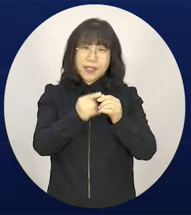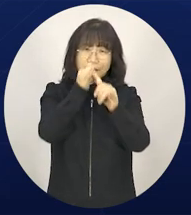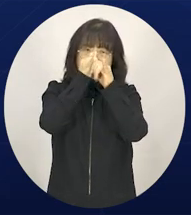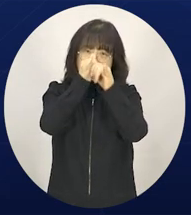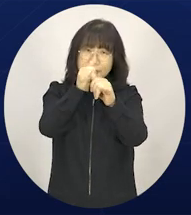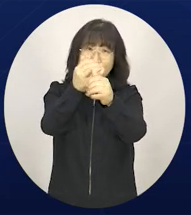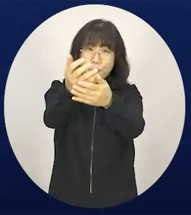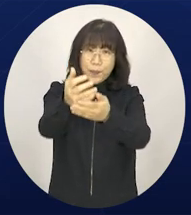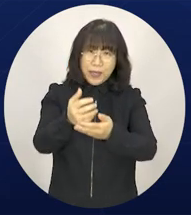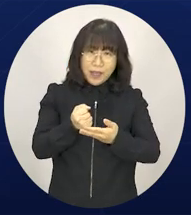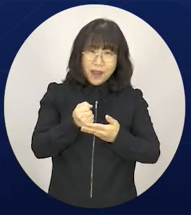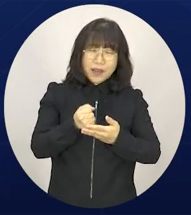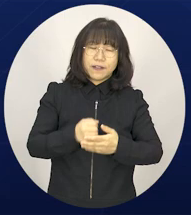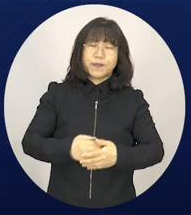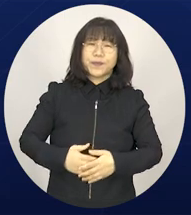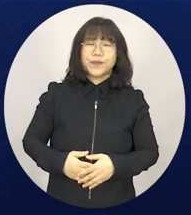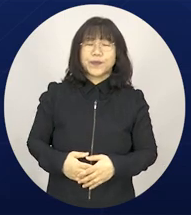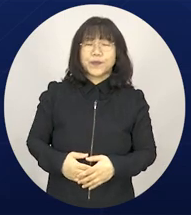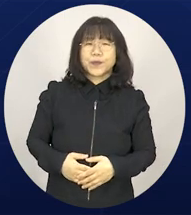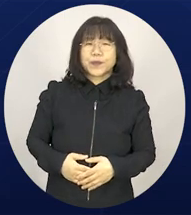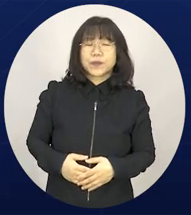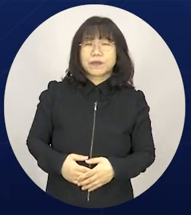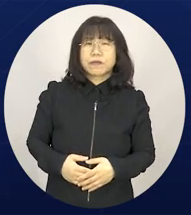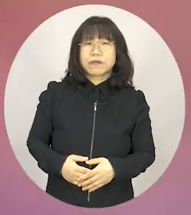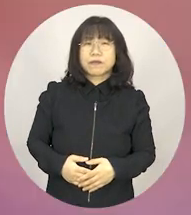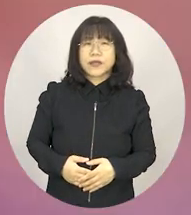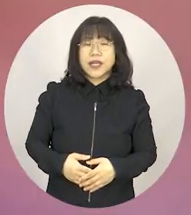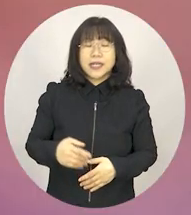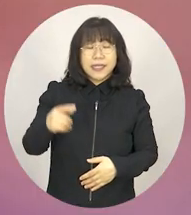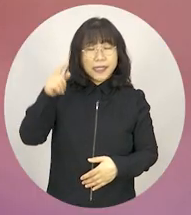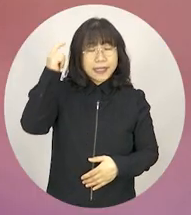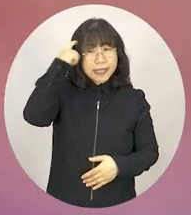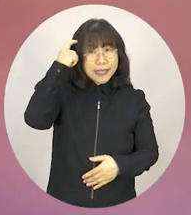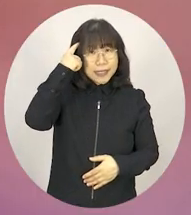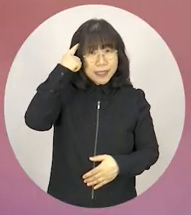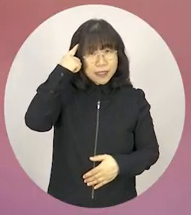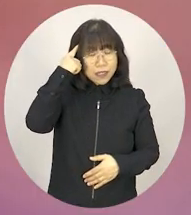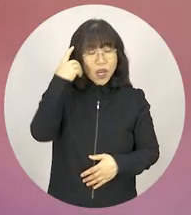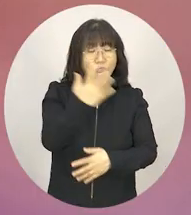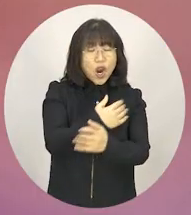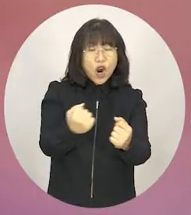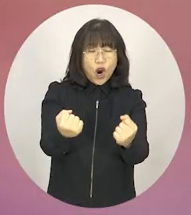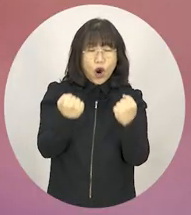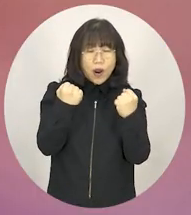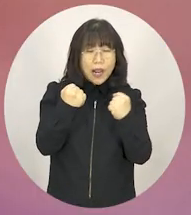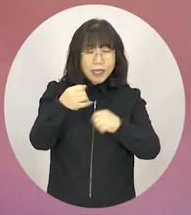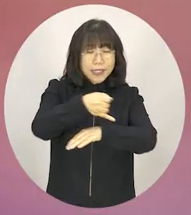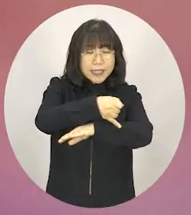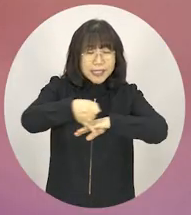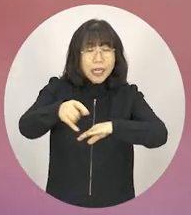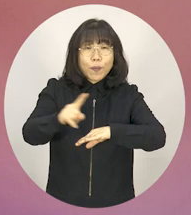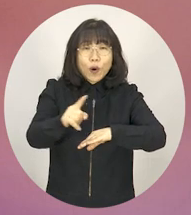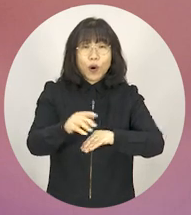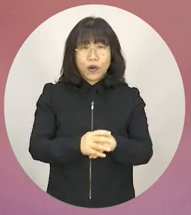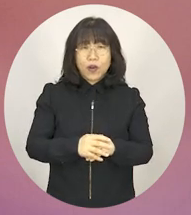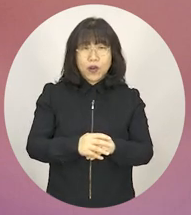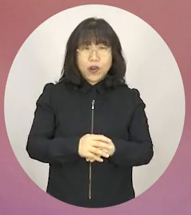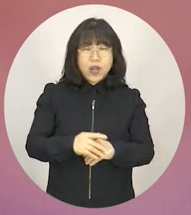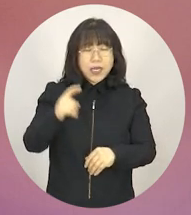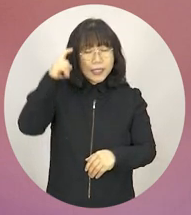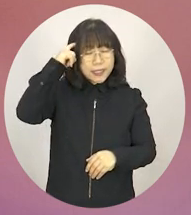친화 환경을 만드는데 앞장서고 있습니다인지 건강 디자인이란 인지능력이 약해진